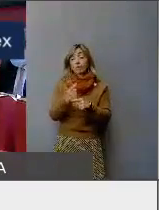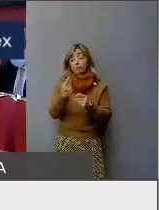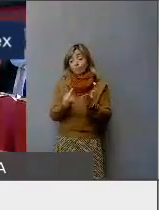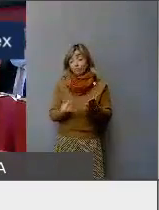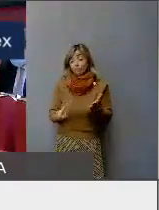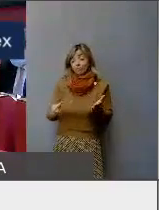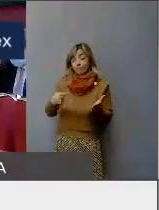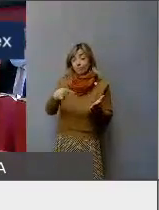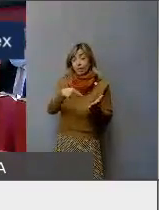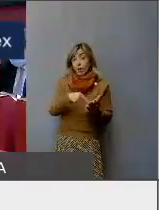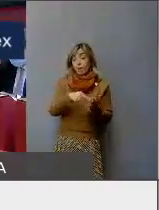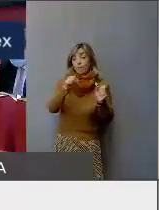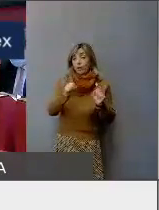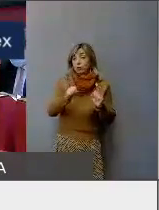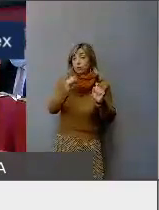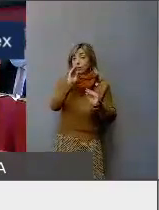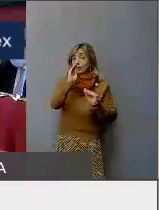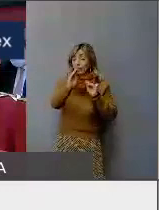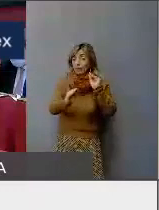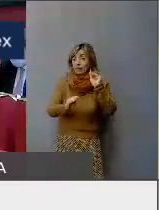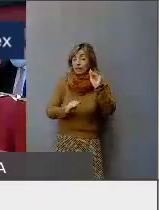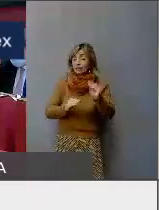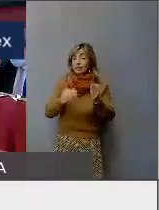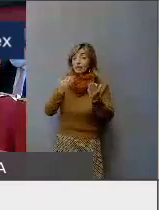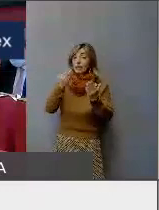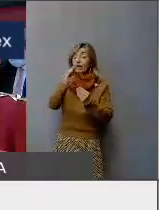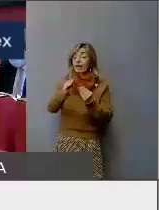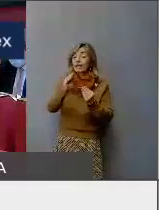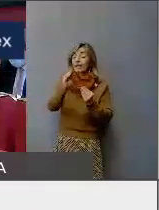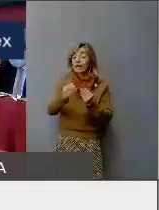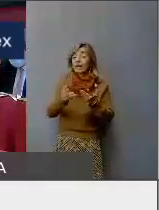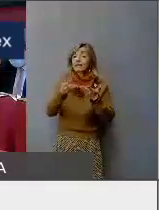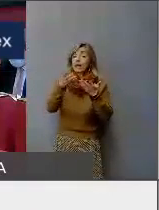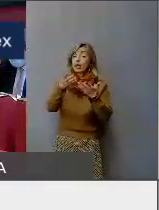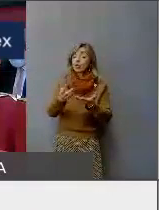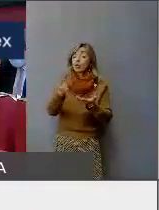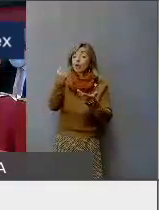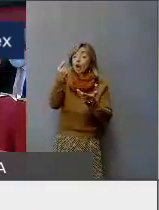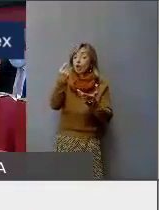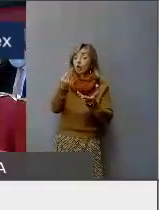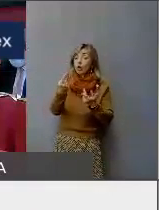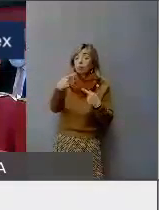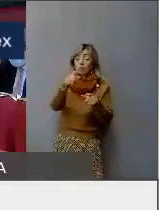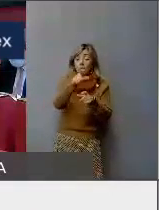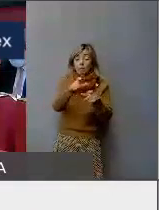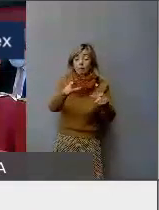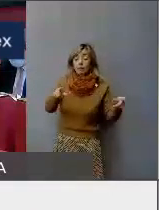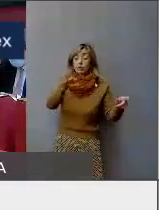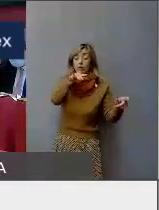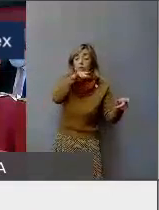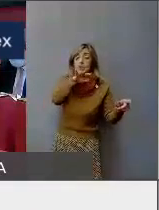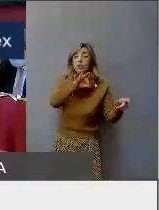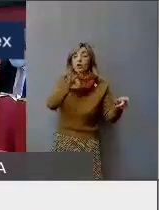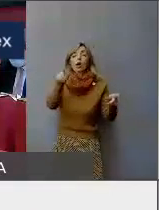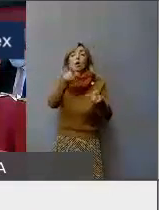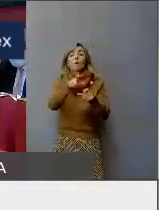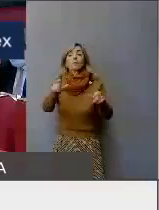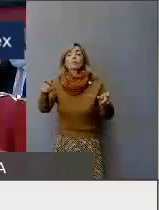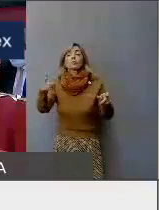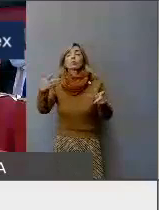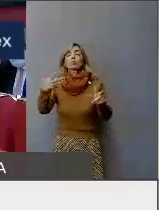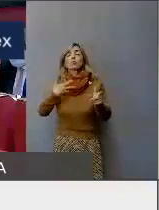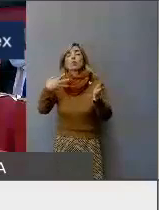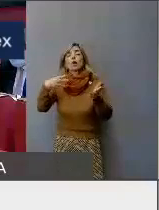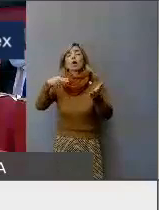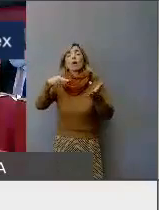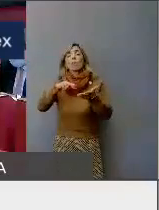presentare le richieste di aiuto economico ai servizi sociali da parte di persone anziane con problematiche di salute mentale ecco mi pare che